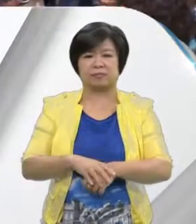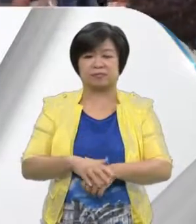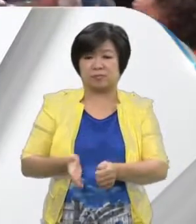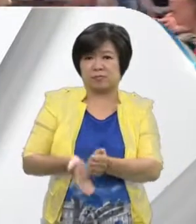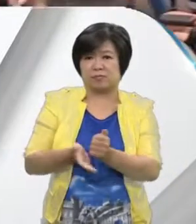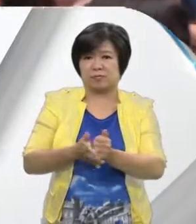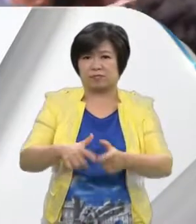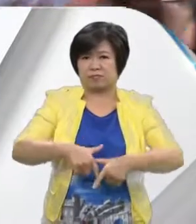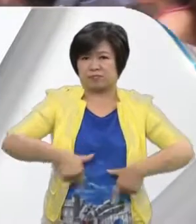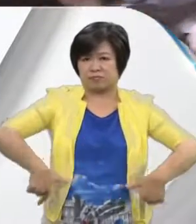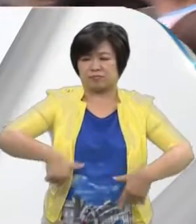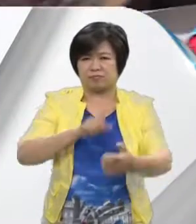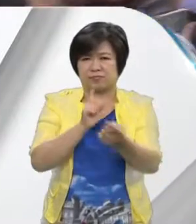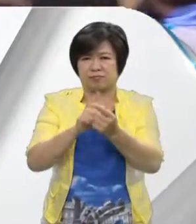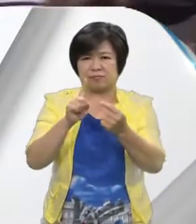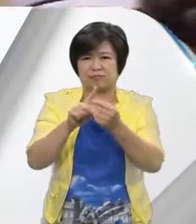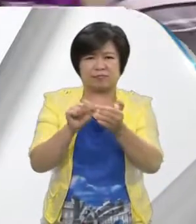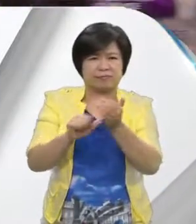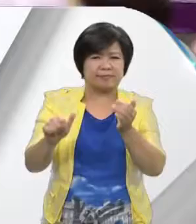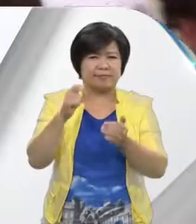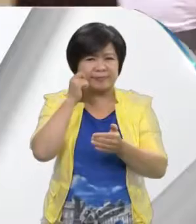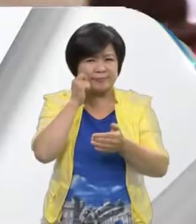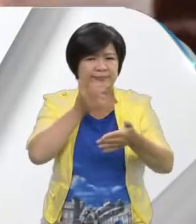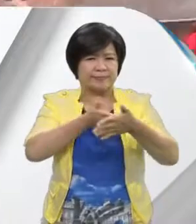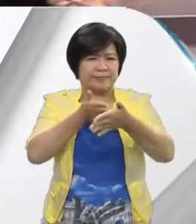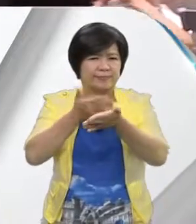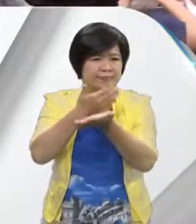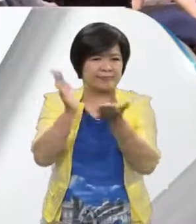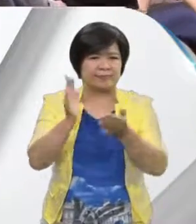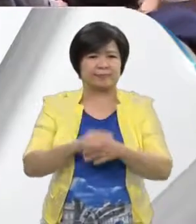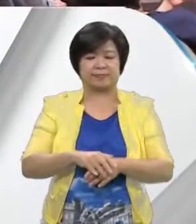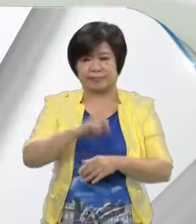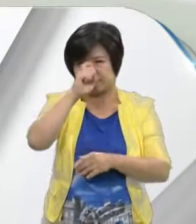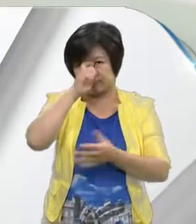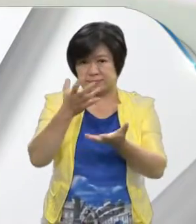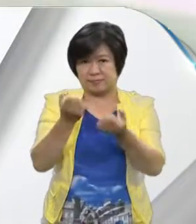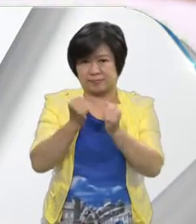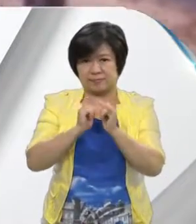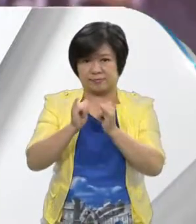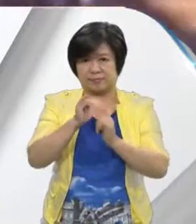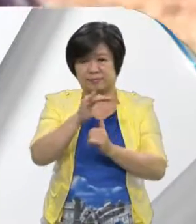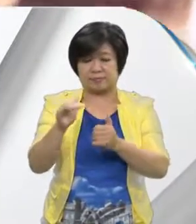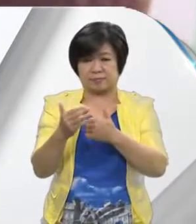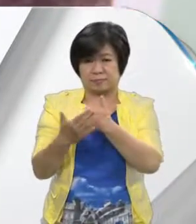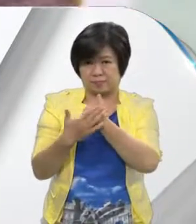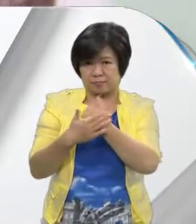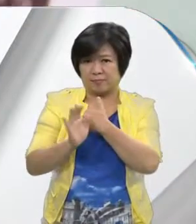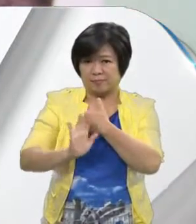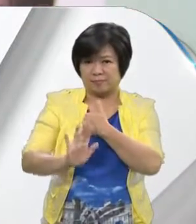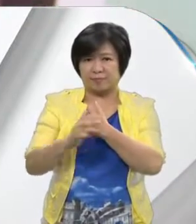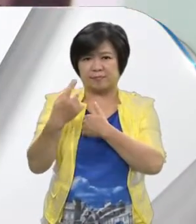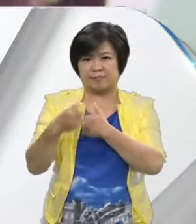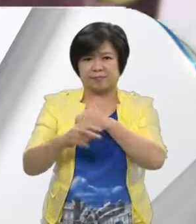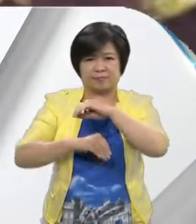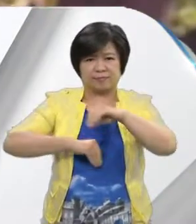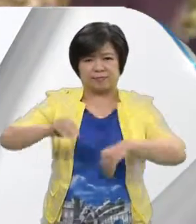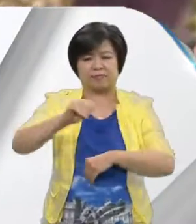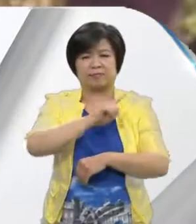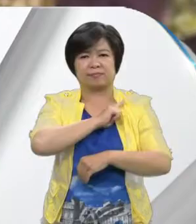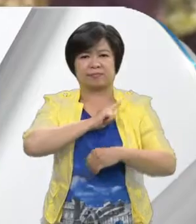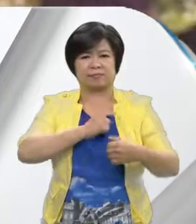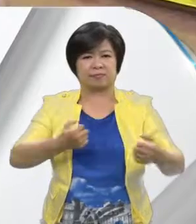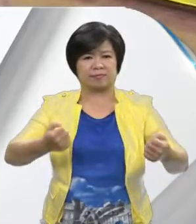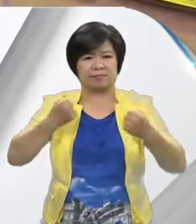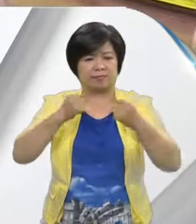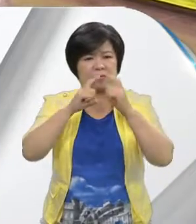年人勇敢面对人生的困难，同时也希望成年人加速沙皮的天数过后，也做得用自家的力量挽回沙